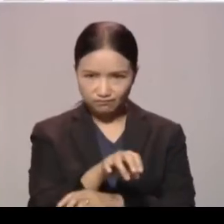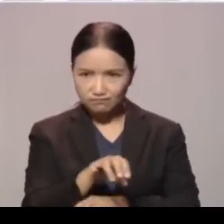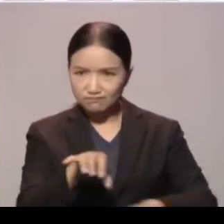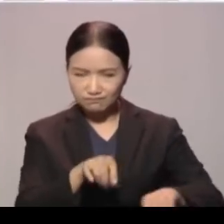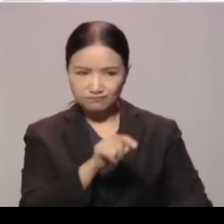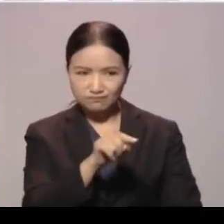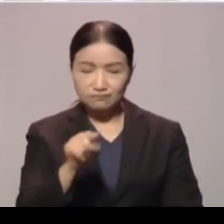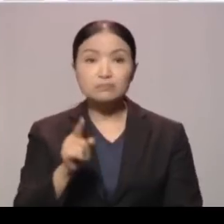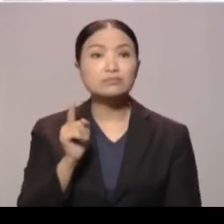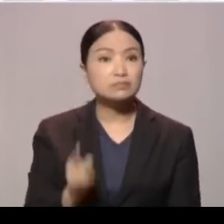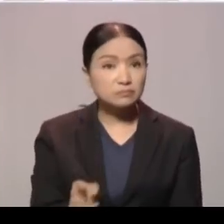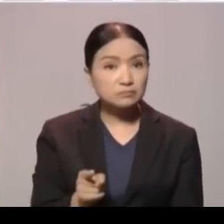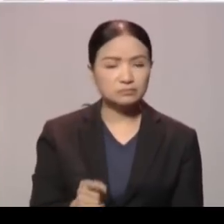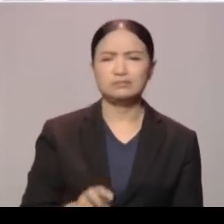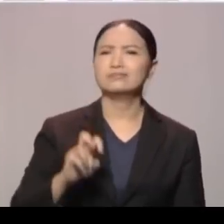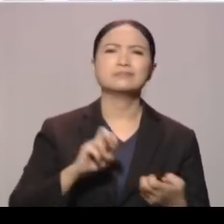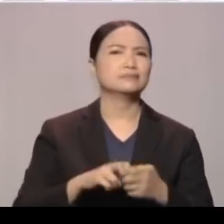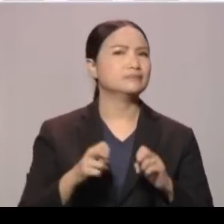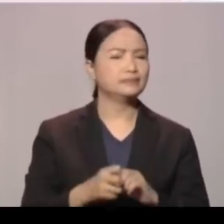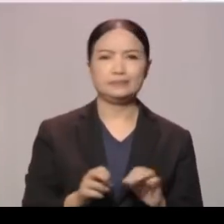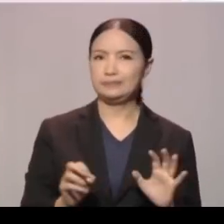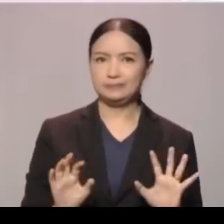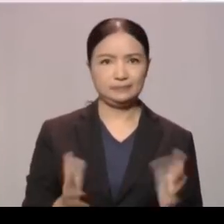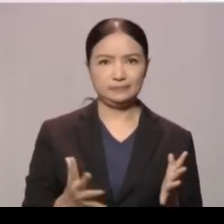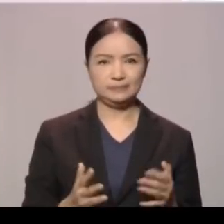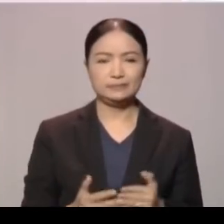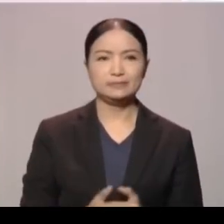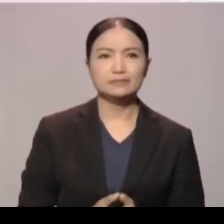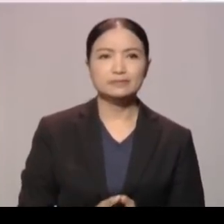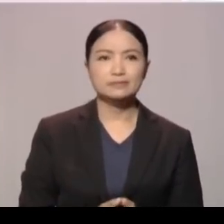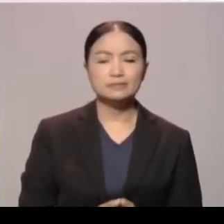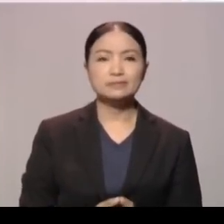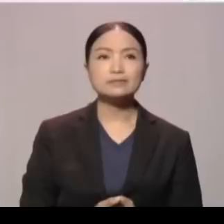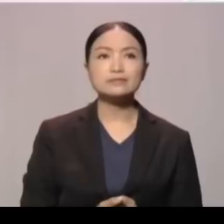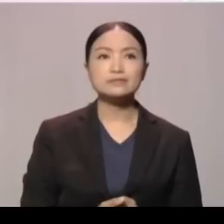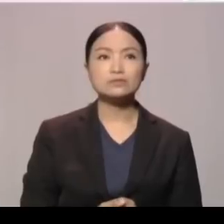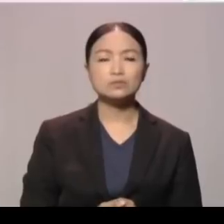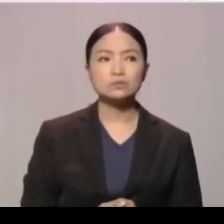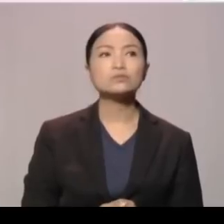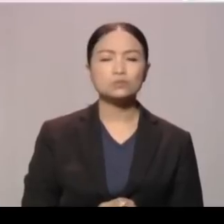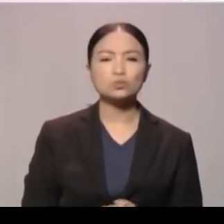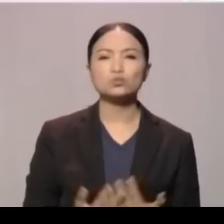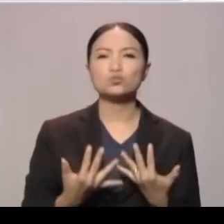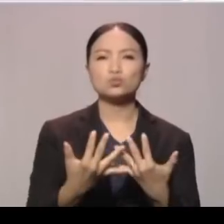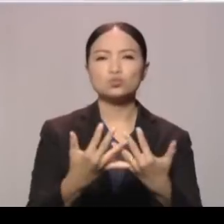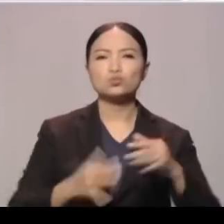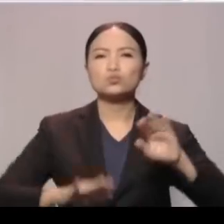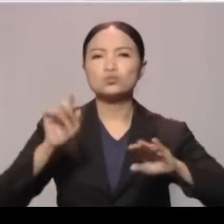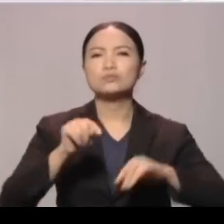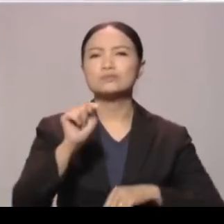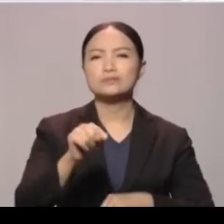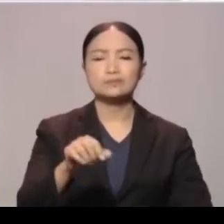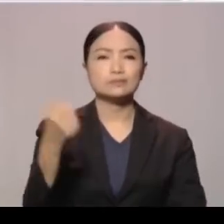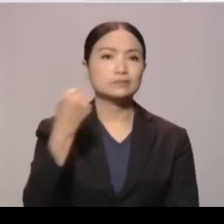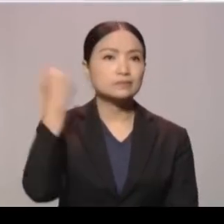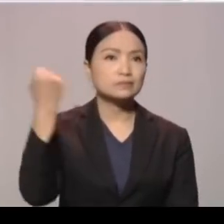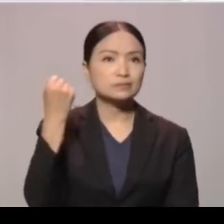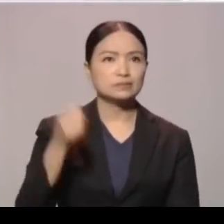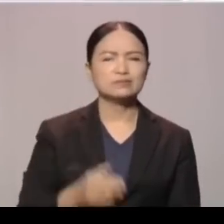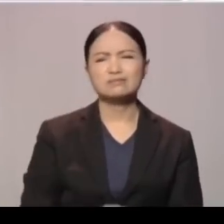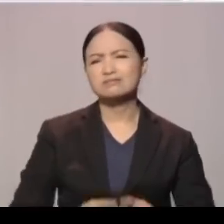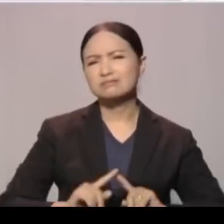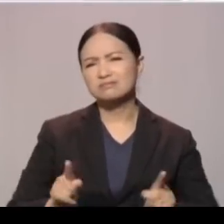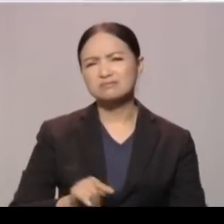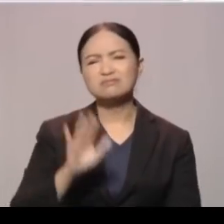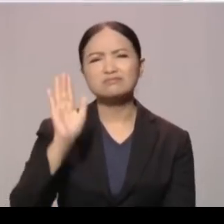ะมันก็ไม่มีปัญหาหรอกครับ ครับ มันอยู่ที่เสียงในสภาครับแต่ผมคิดว่าเรื่องประเด็นเนี้ยมันเป็นข้ออ้างทางการเมื